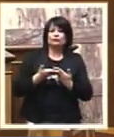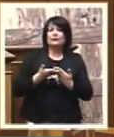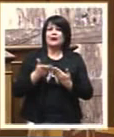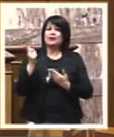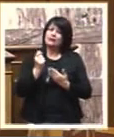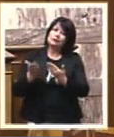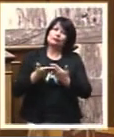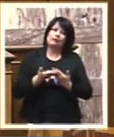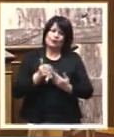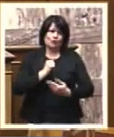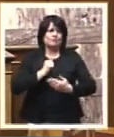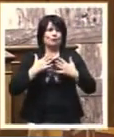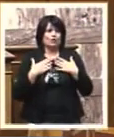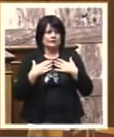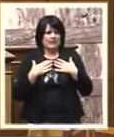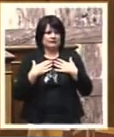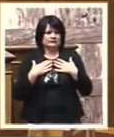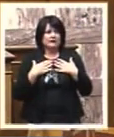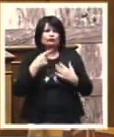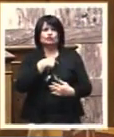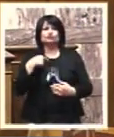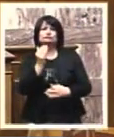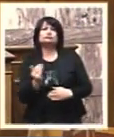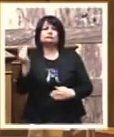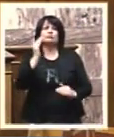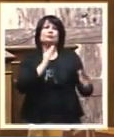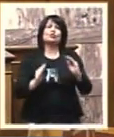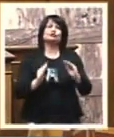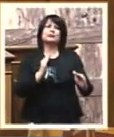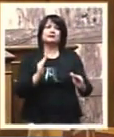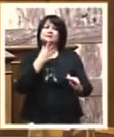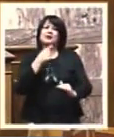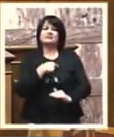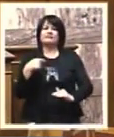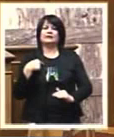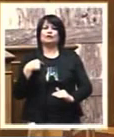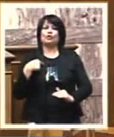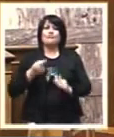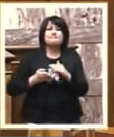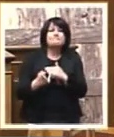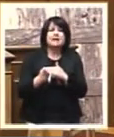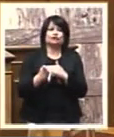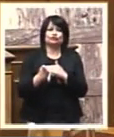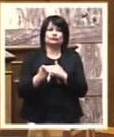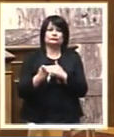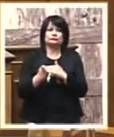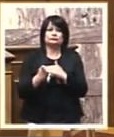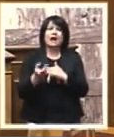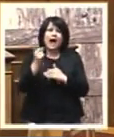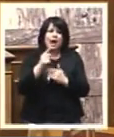που εκάστοτε πάτρονά μας, προστάτη μας, μέσου μας και με δάνειες